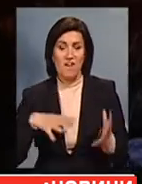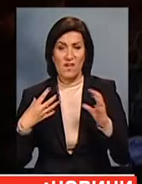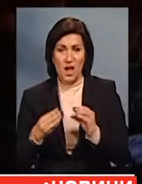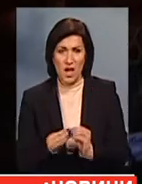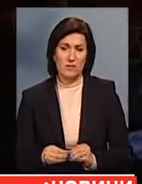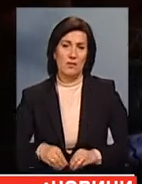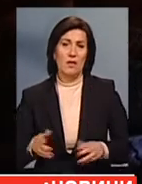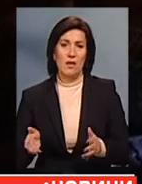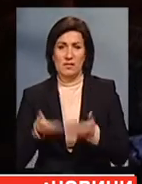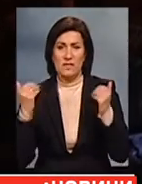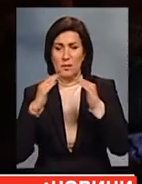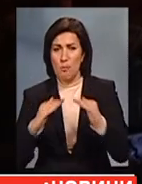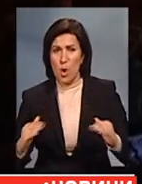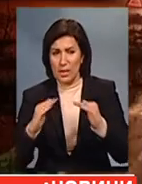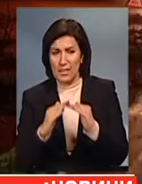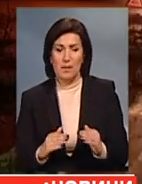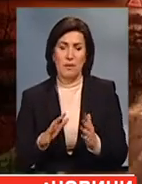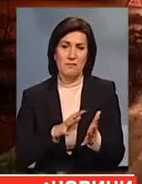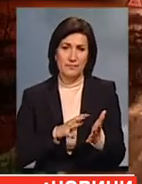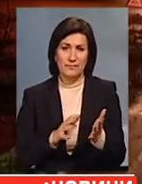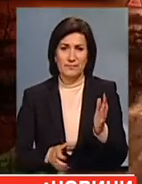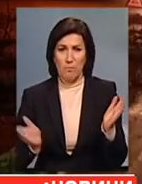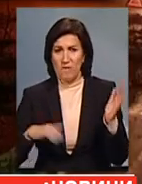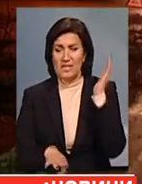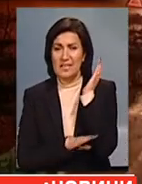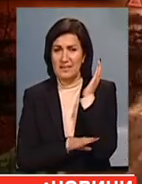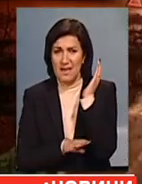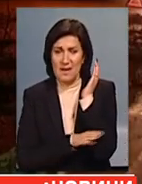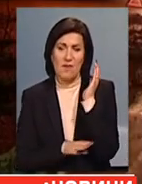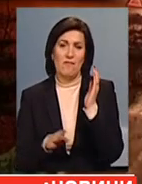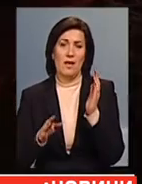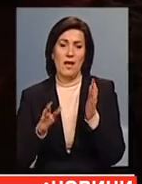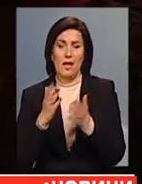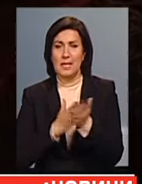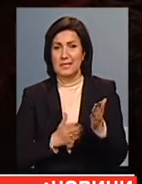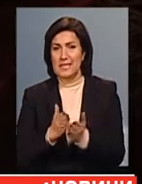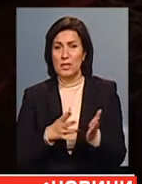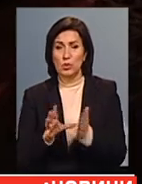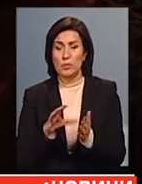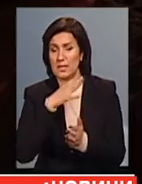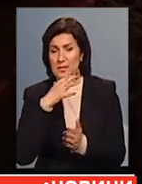з будинків покрівлі, повалені й вивернуті з корінням дерева, знеструмлені